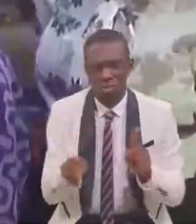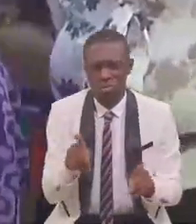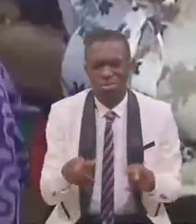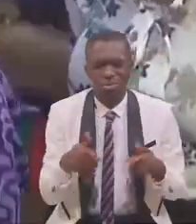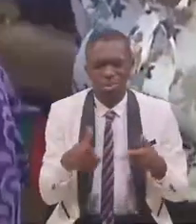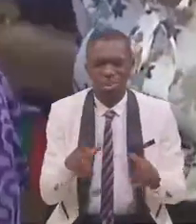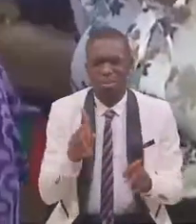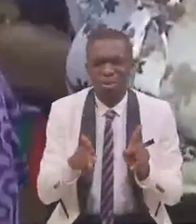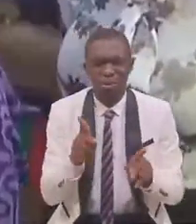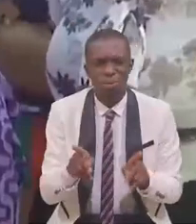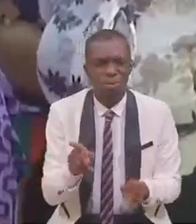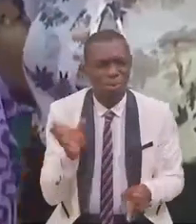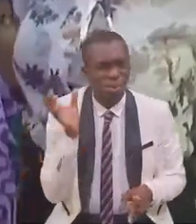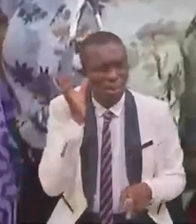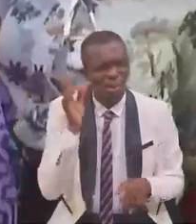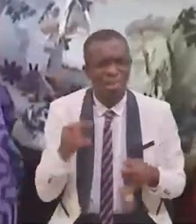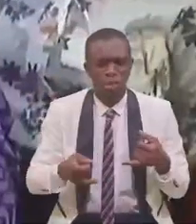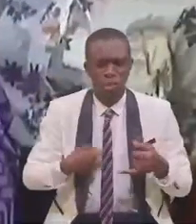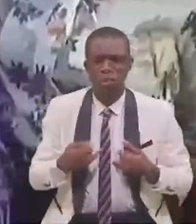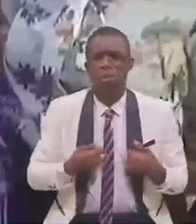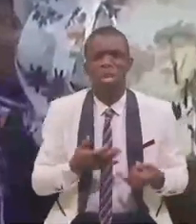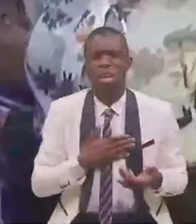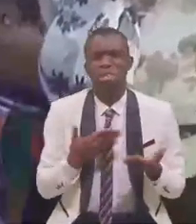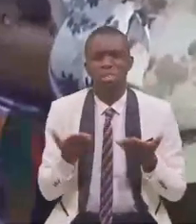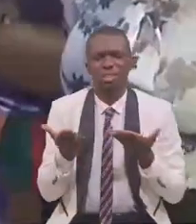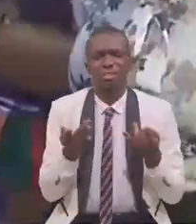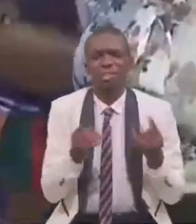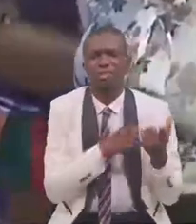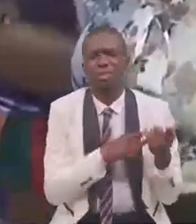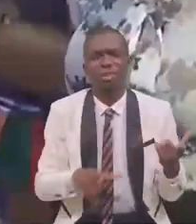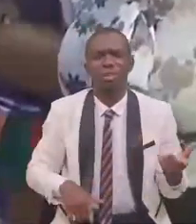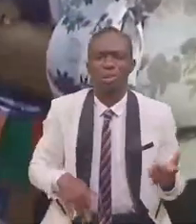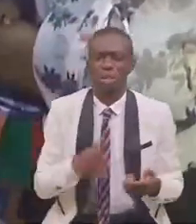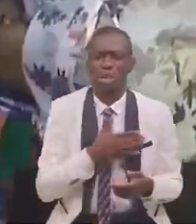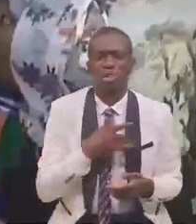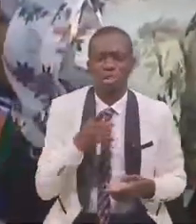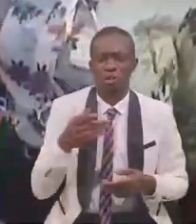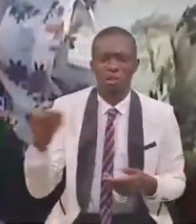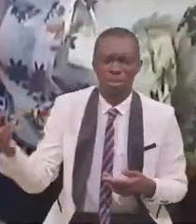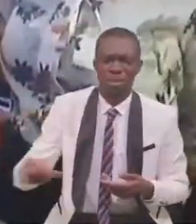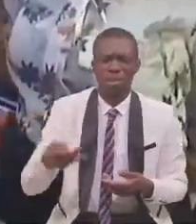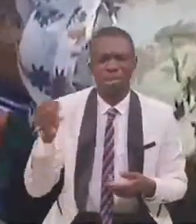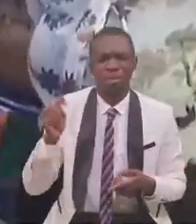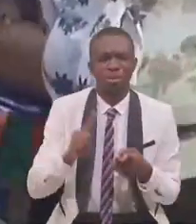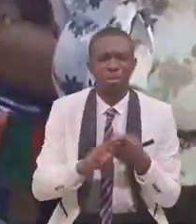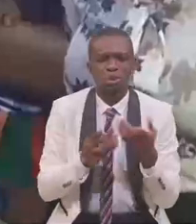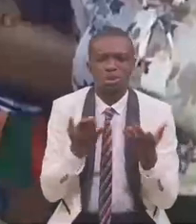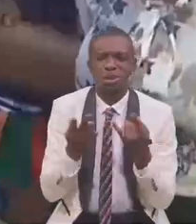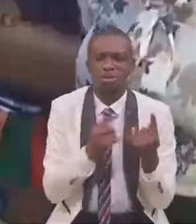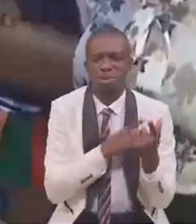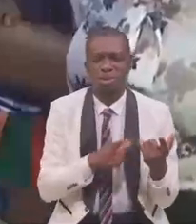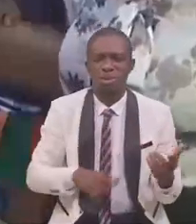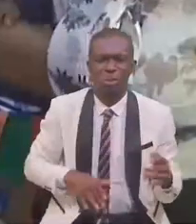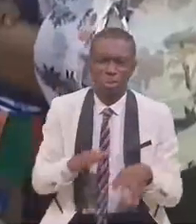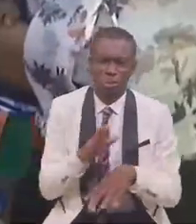que vous jouissez du salut du Seigneur et que tu les invites à venir servir le Seigneur. Appelez au salut, nous sommes